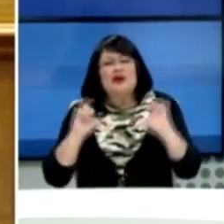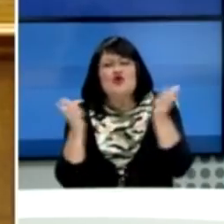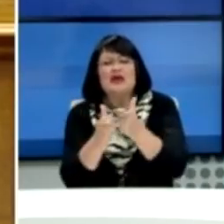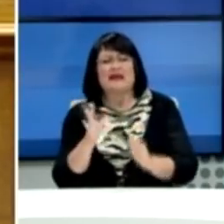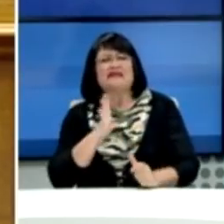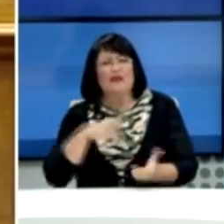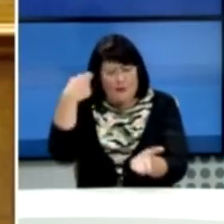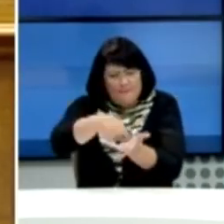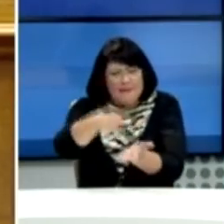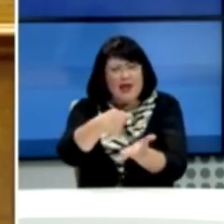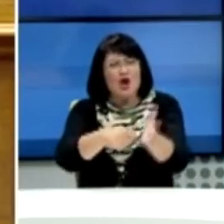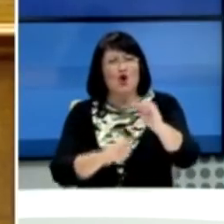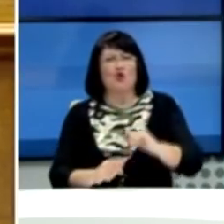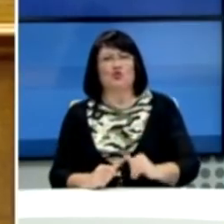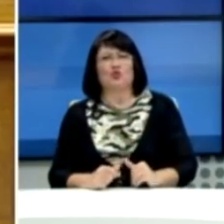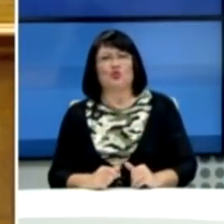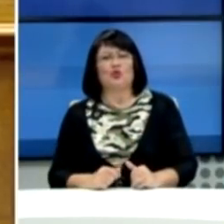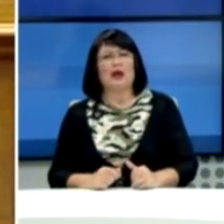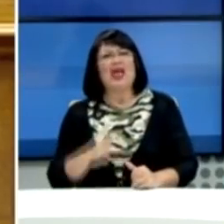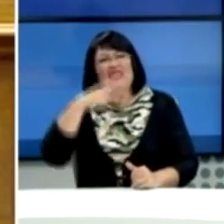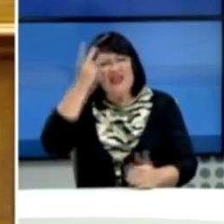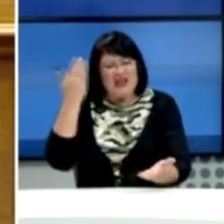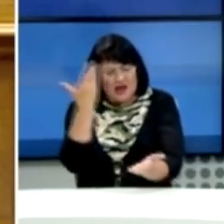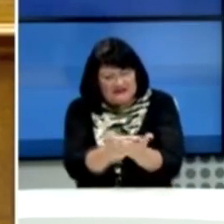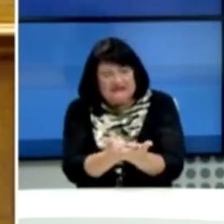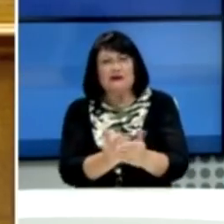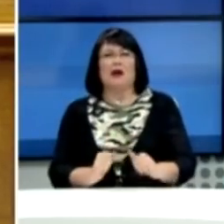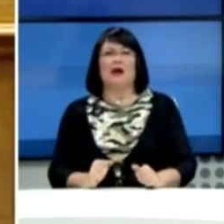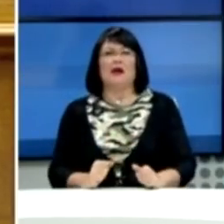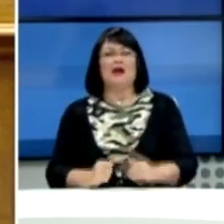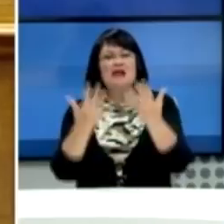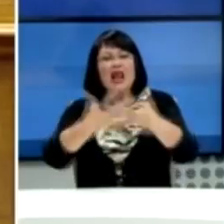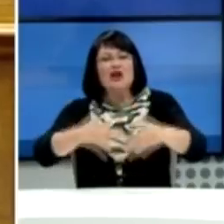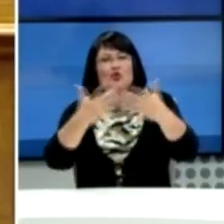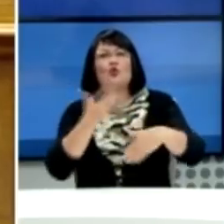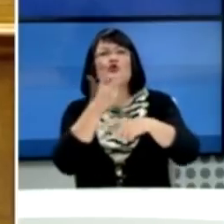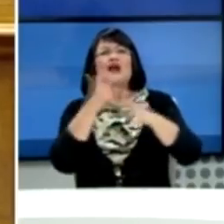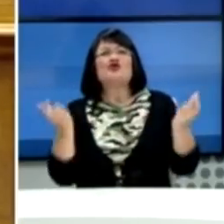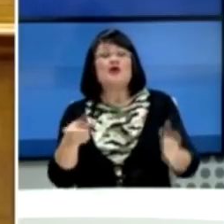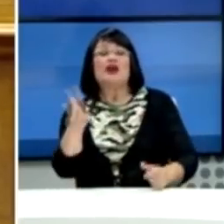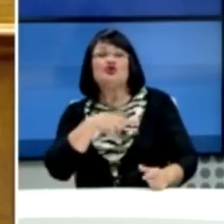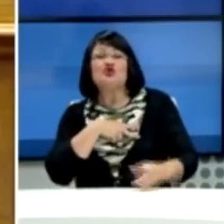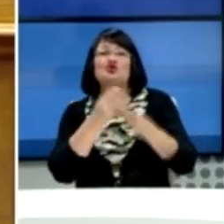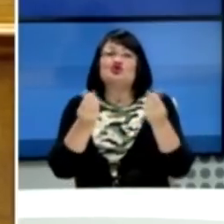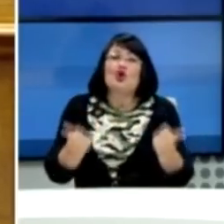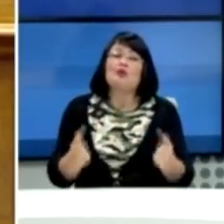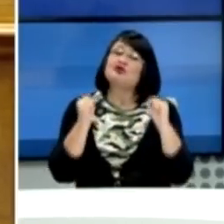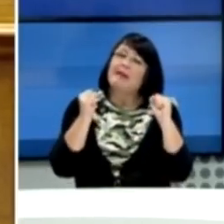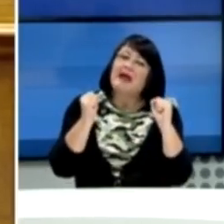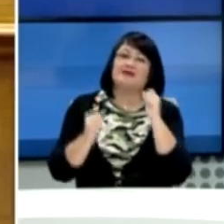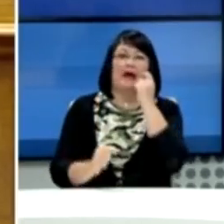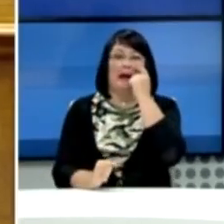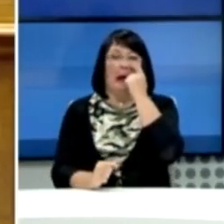είναι αυτή που πληρώνει και γι' αυτό έχει τη δίκαιη απέτηση να λειτουργούν τα σχολεία σωστά, με